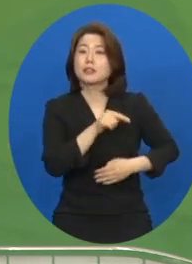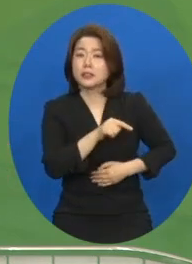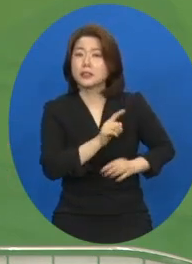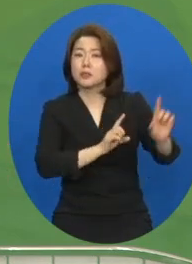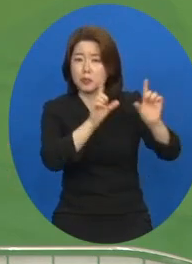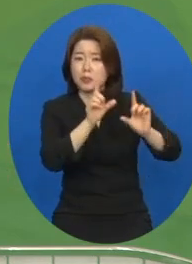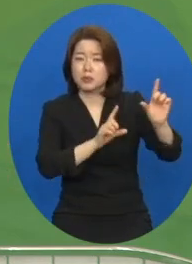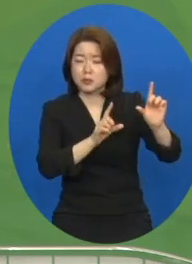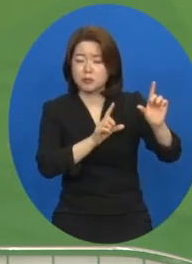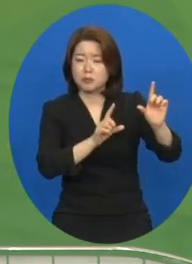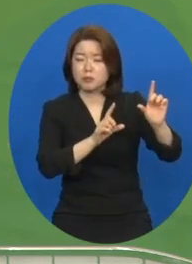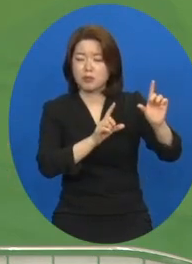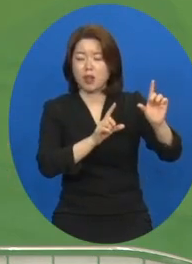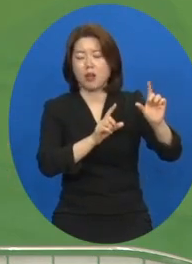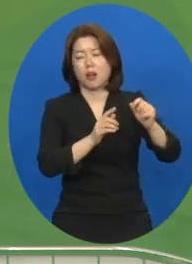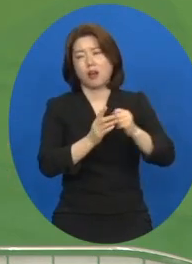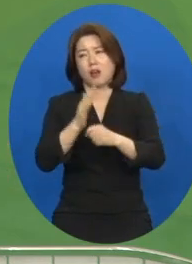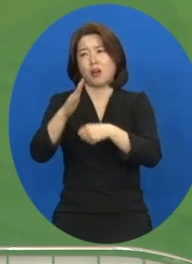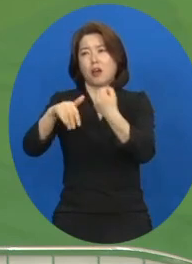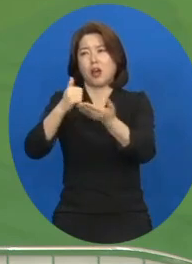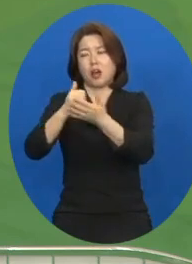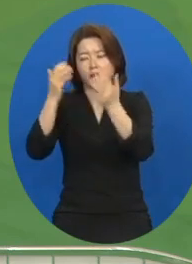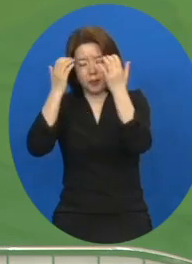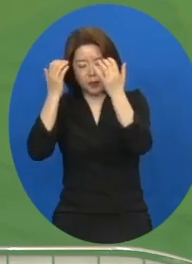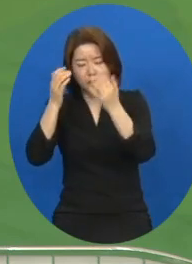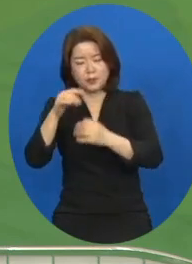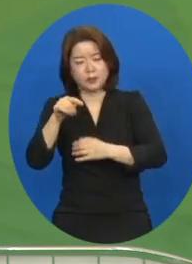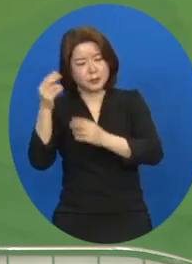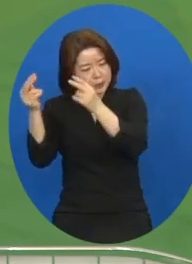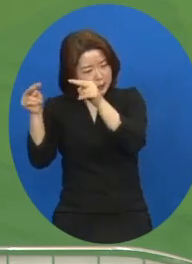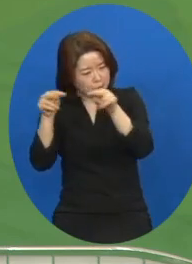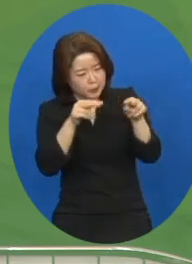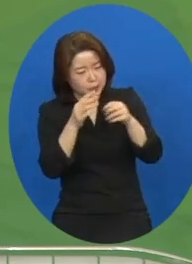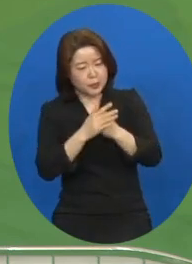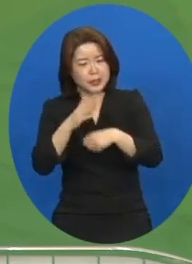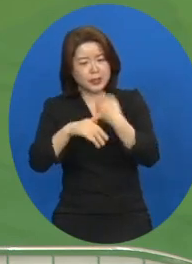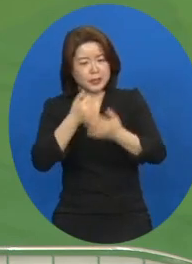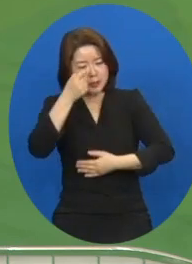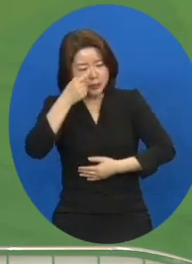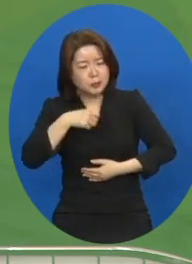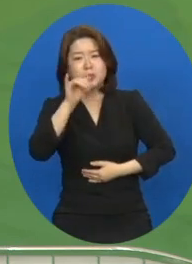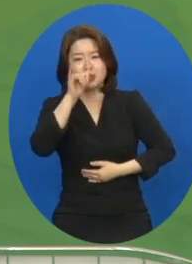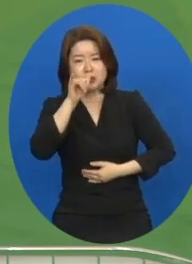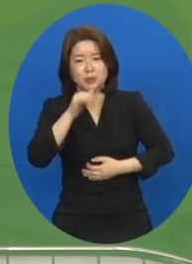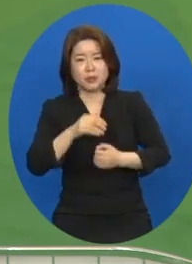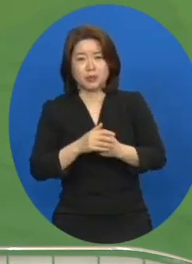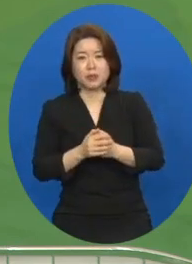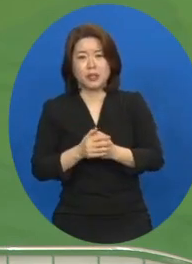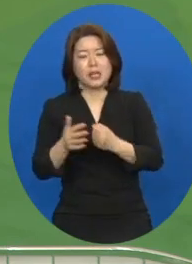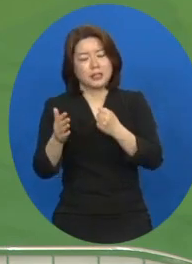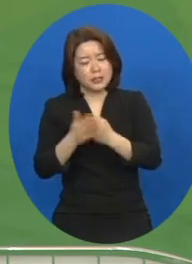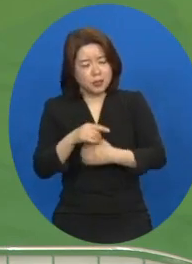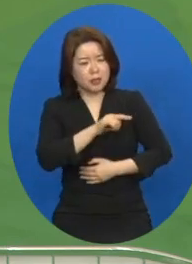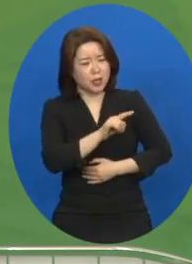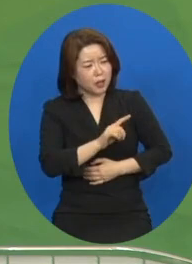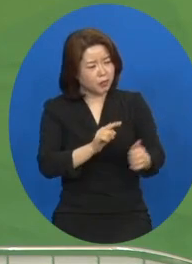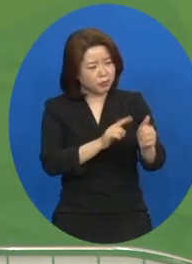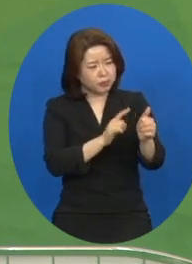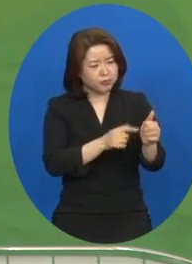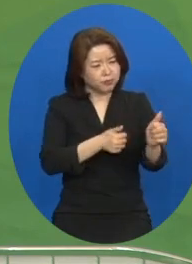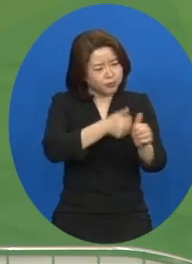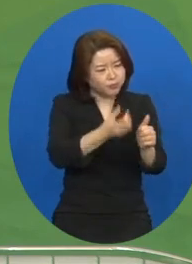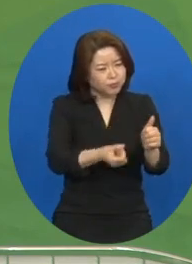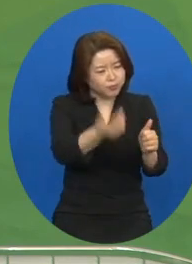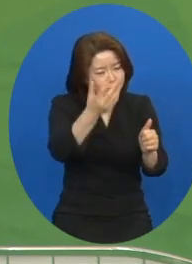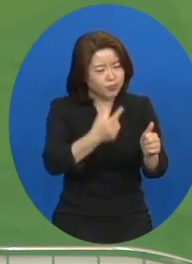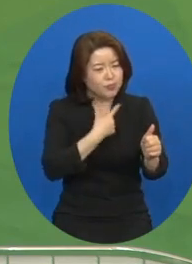하나님의 고통이 있어요. 하나님의 눈물이 있어요. 그리고 무슨 복을, 무슨 승리를 얻겠다고 하는 것입니까?